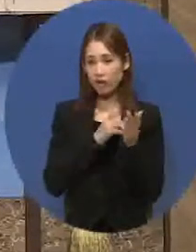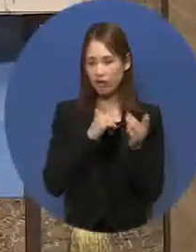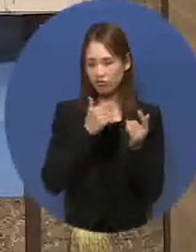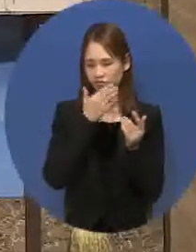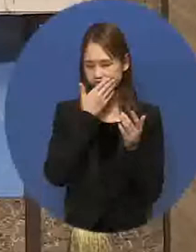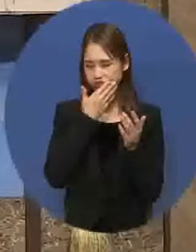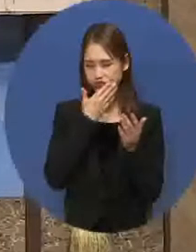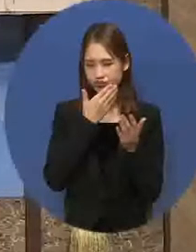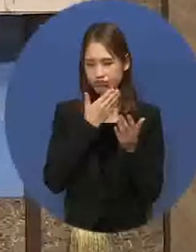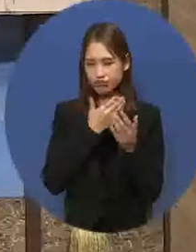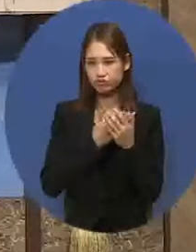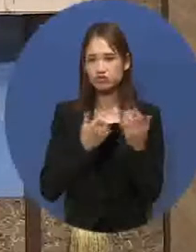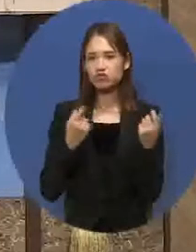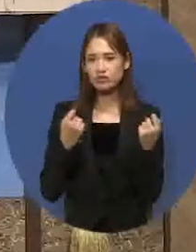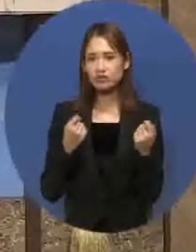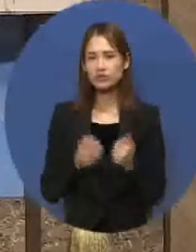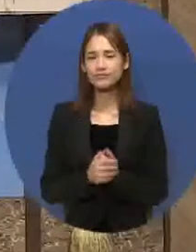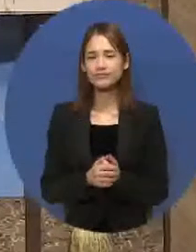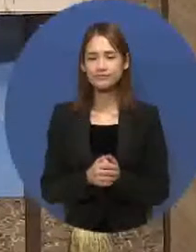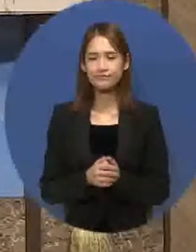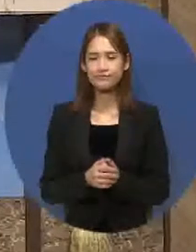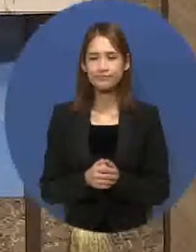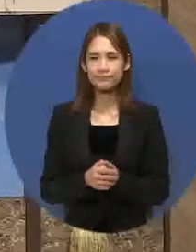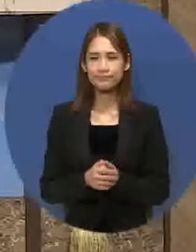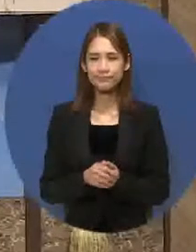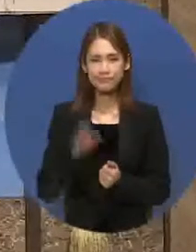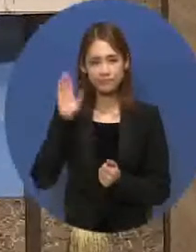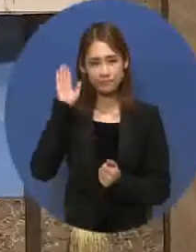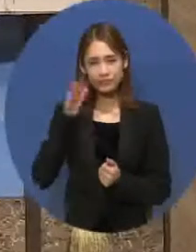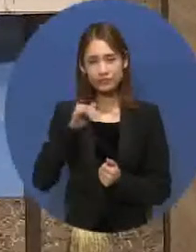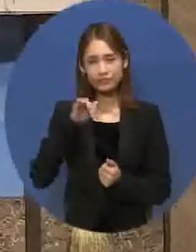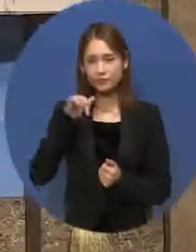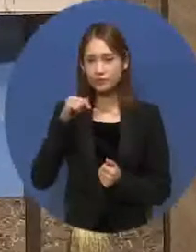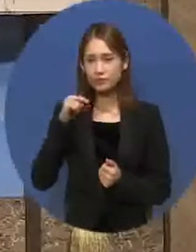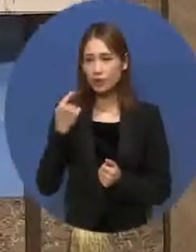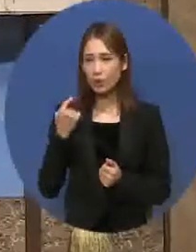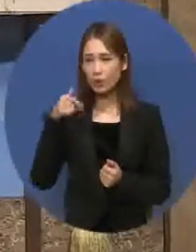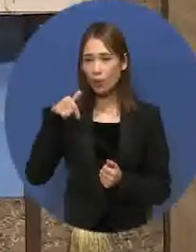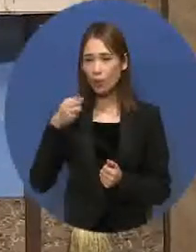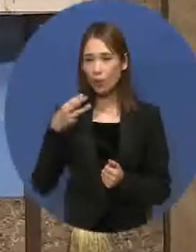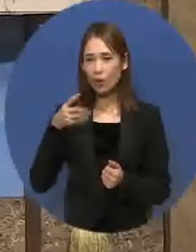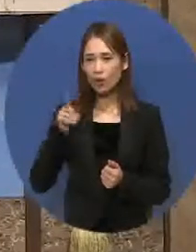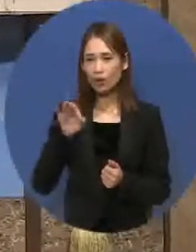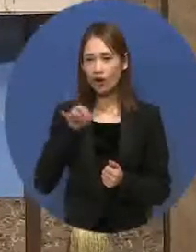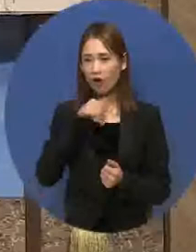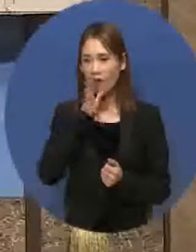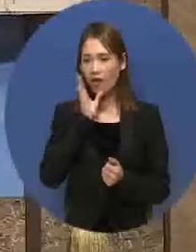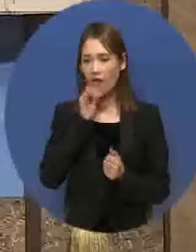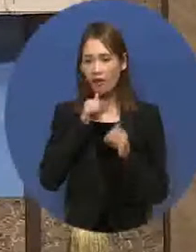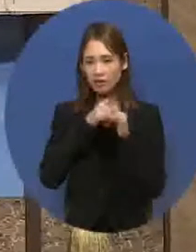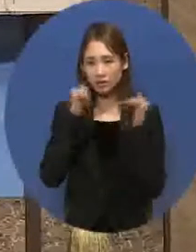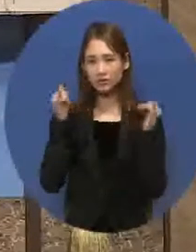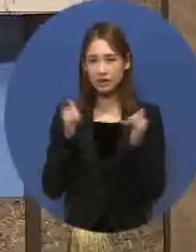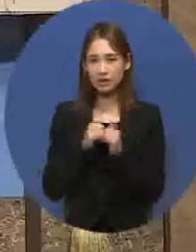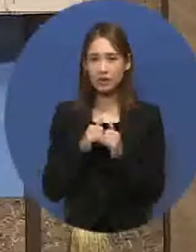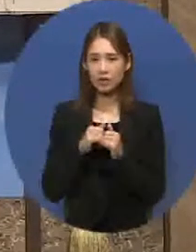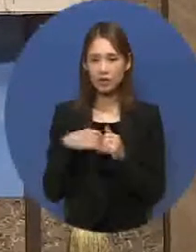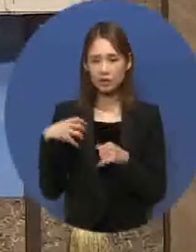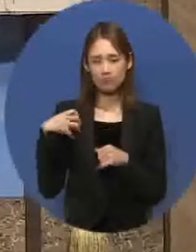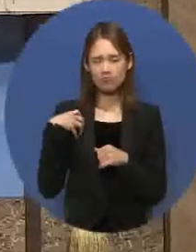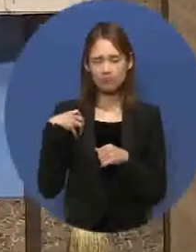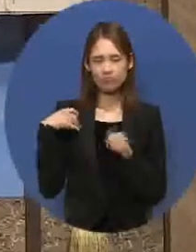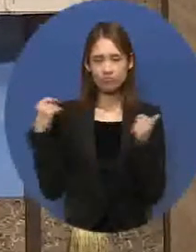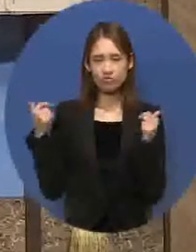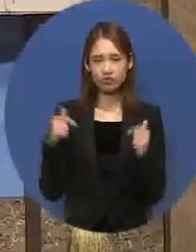중요한 것입니다. 그래서 네. 앞으로 초고령사회에 국가가 큰 부담을 덜 갖고